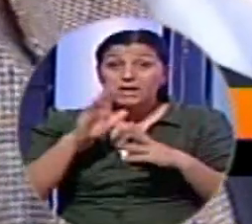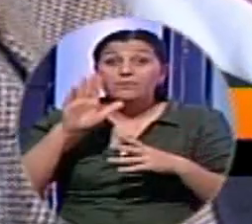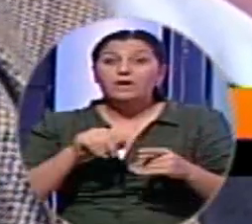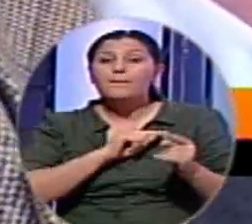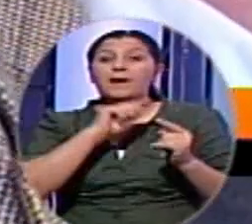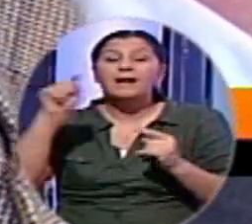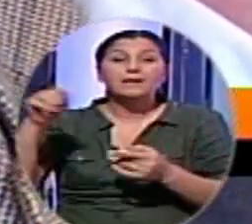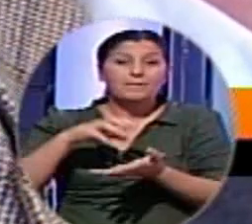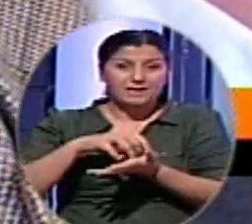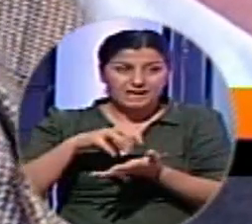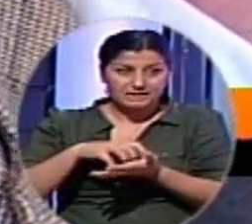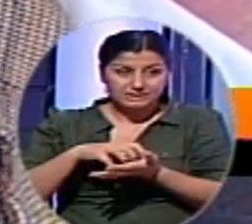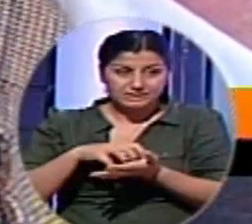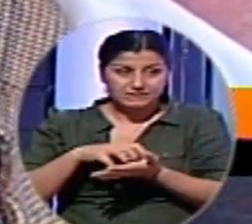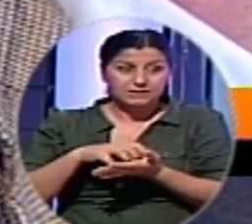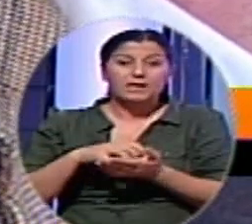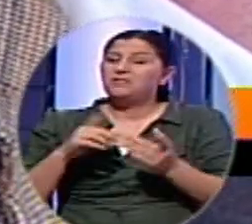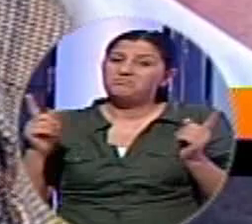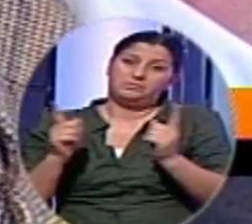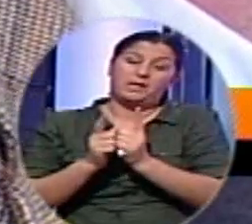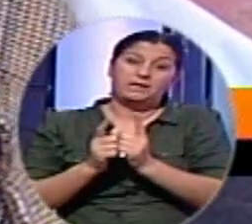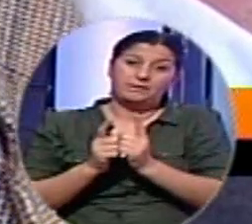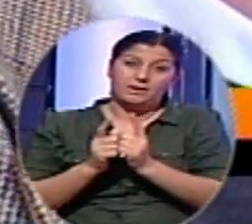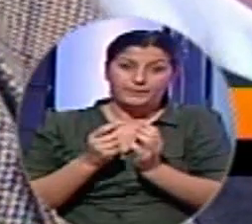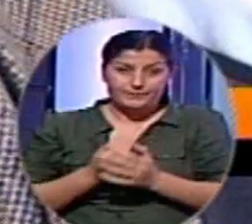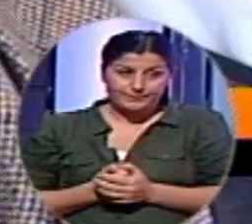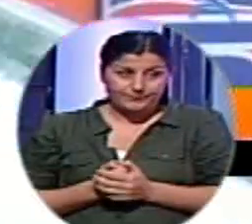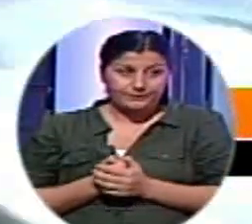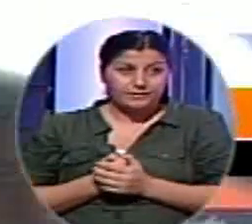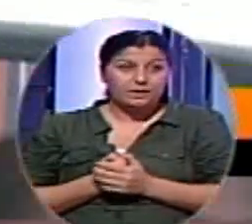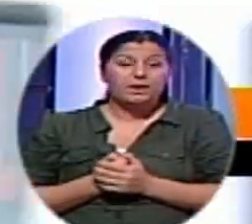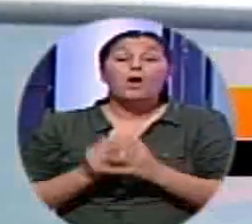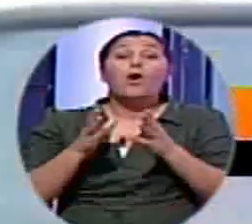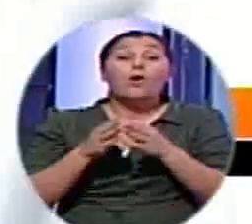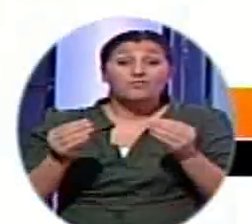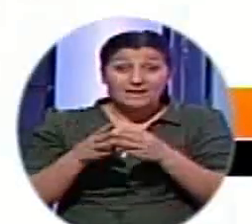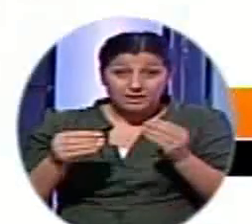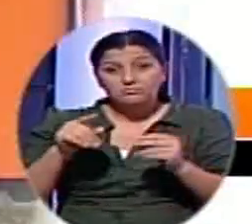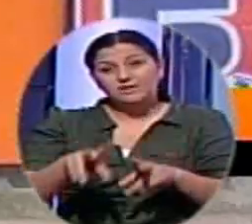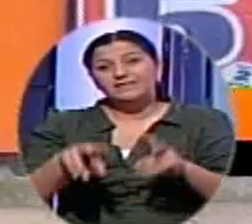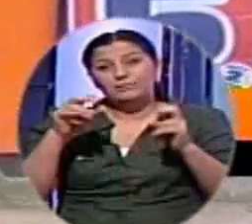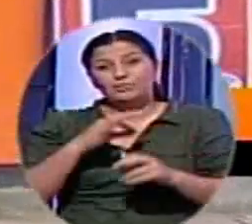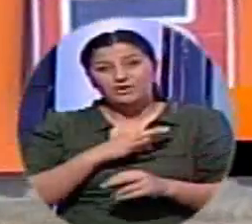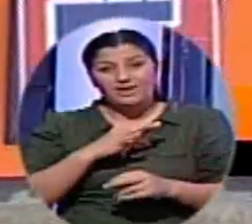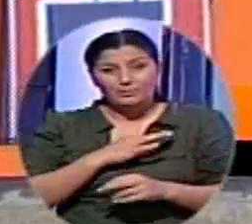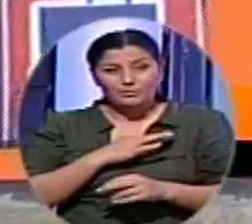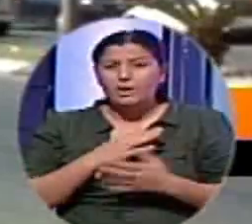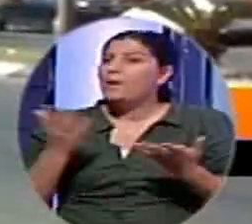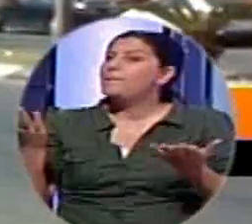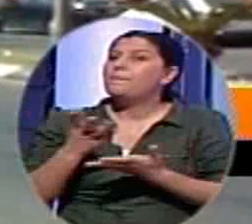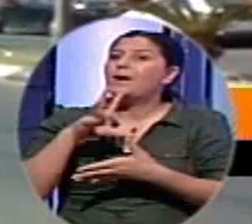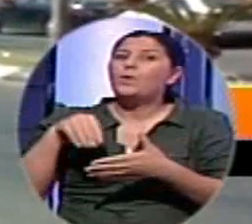להגיע למרכז בזמן קצר יחסית. ובאופקים הייתה לנו הזדמנות. אז מה יכלול